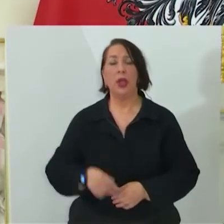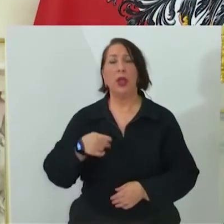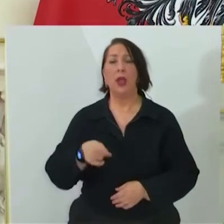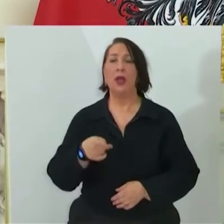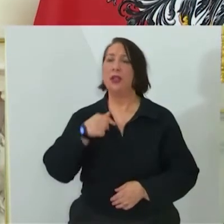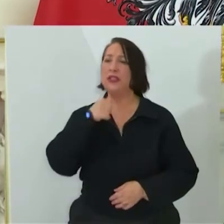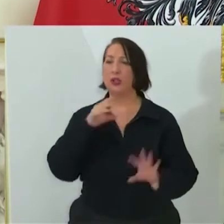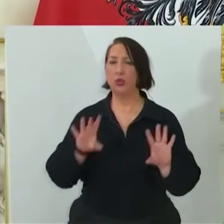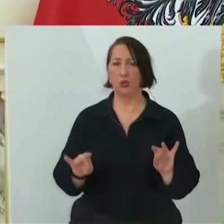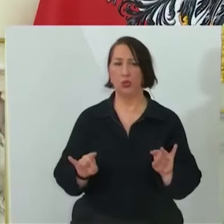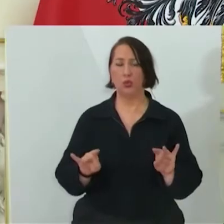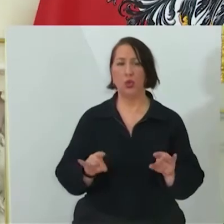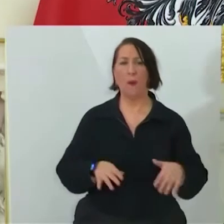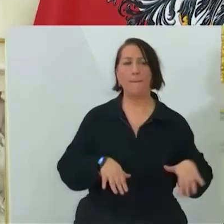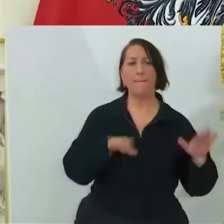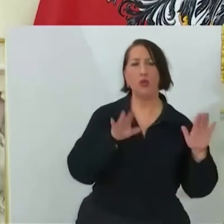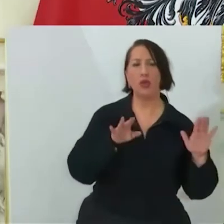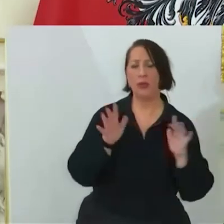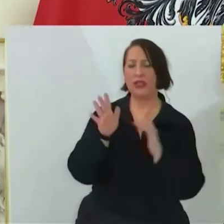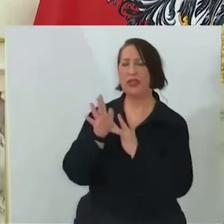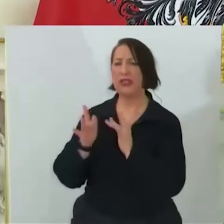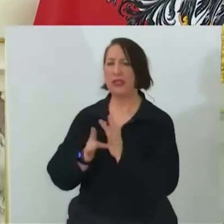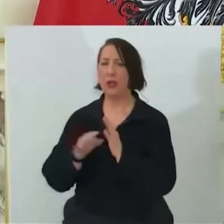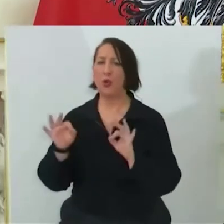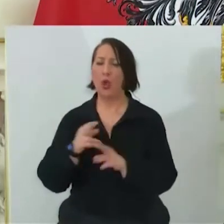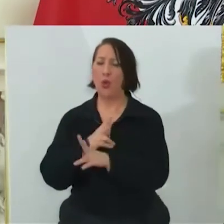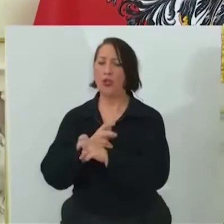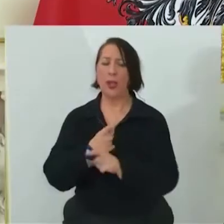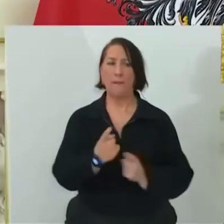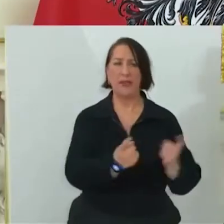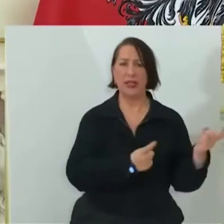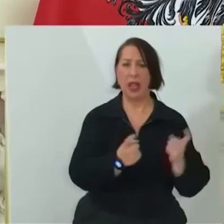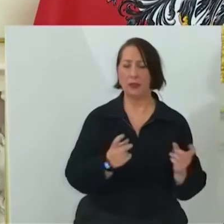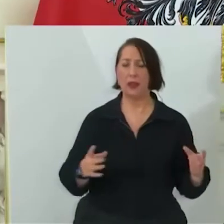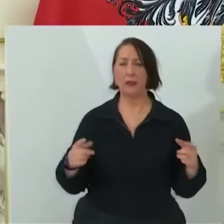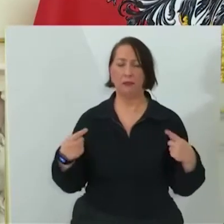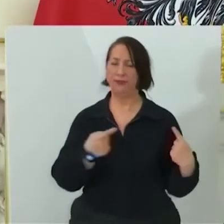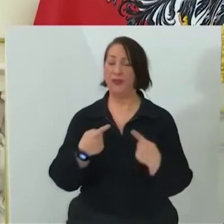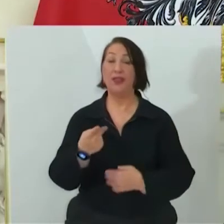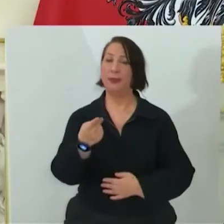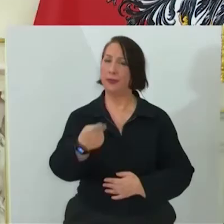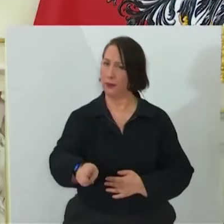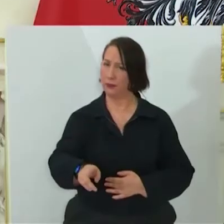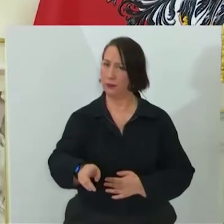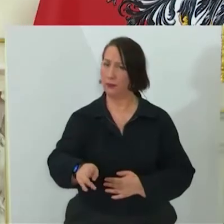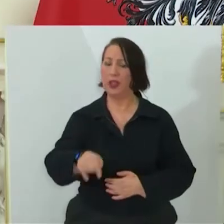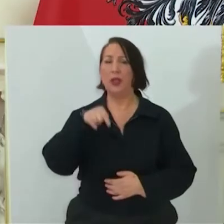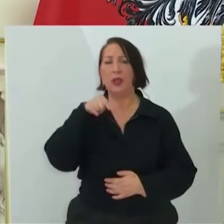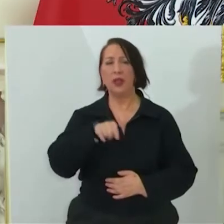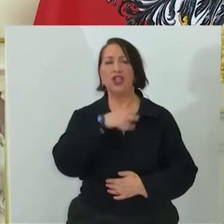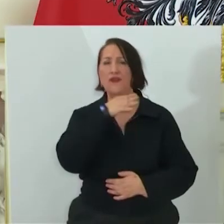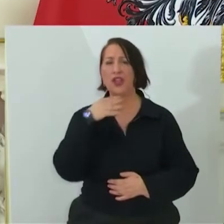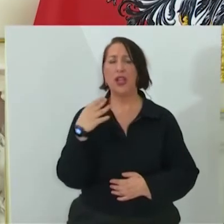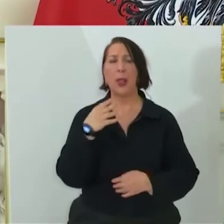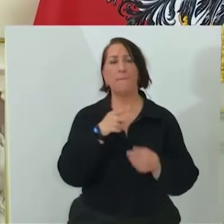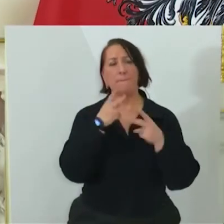von Christen und Muslimen oder zwischen Österreichern und Migranten ist. Nein, das ist ein Kampf zwischen den vielen Menschen, die an den